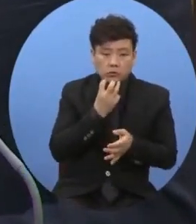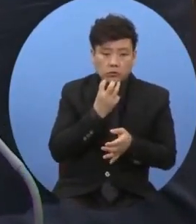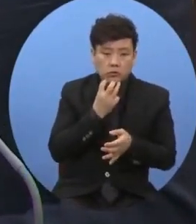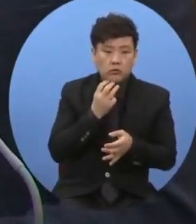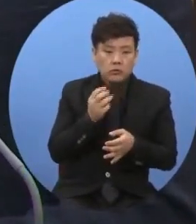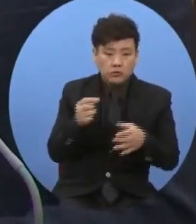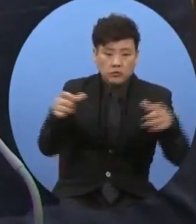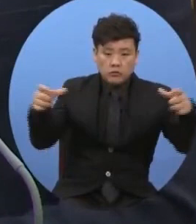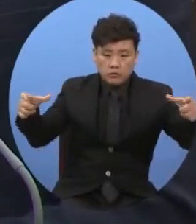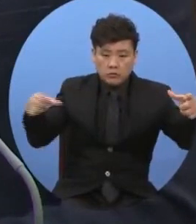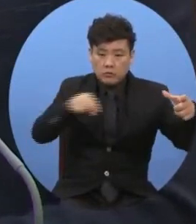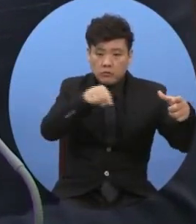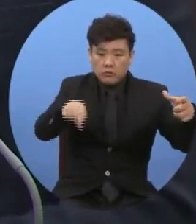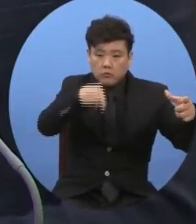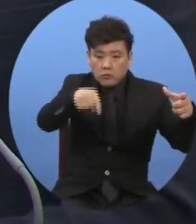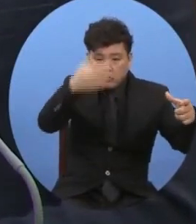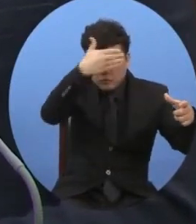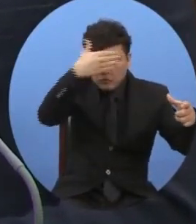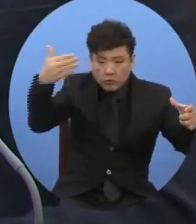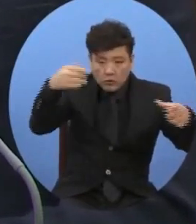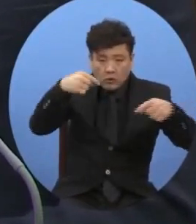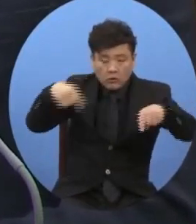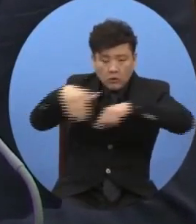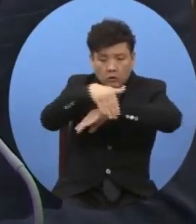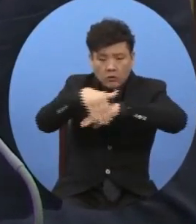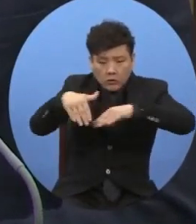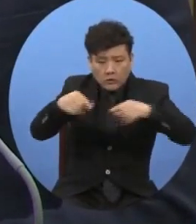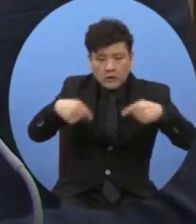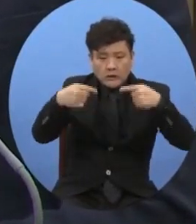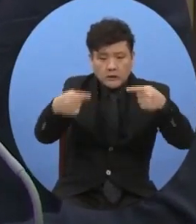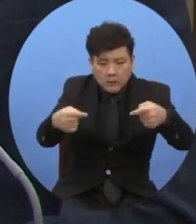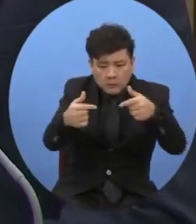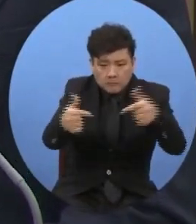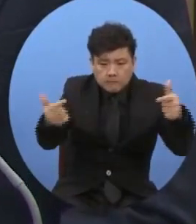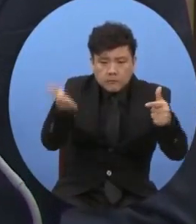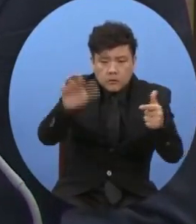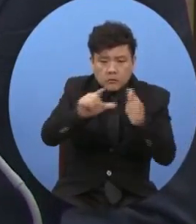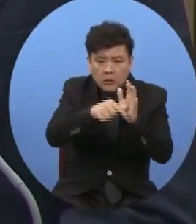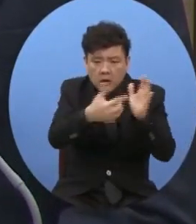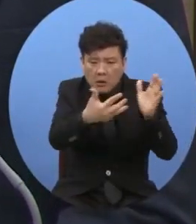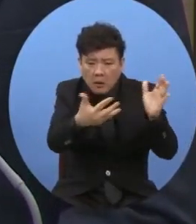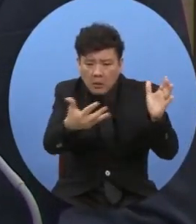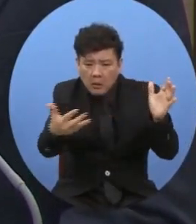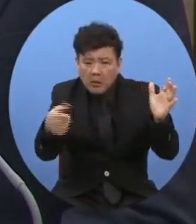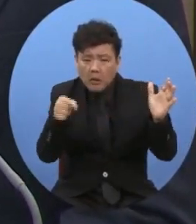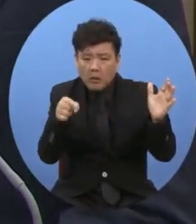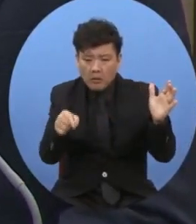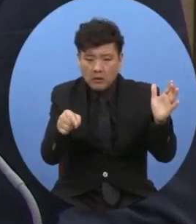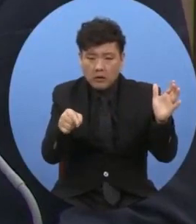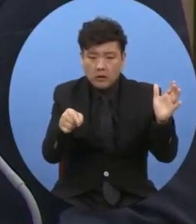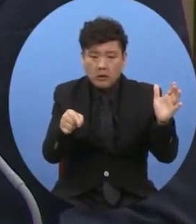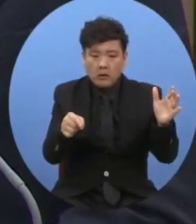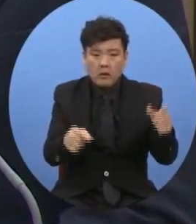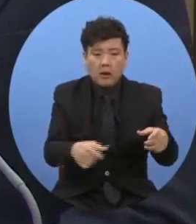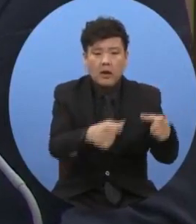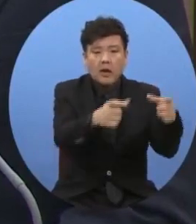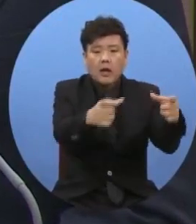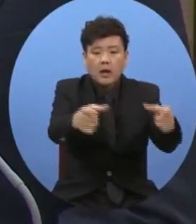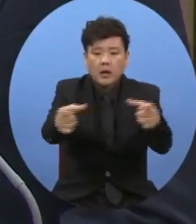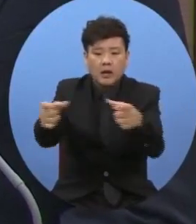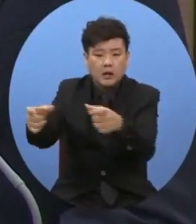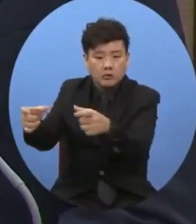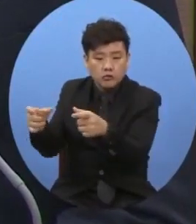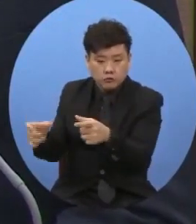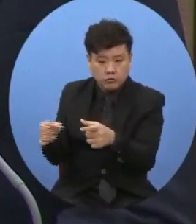이 청년들의 정책 참여가 활성화됐지만 시간이 흐르면서 이 업무가 자치구 차원으로